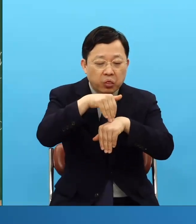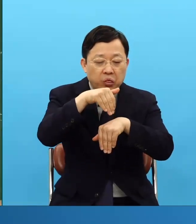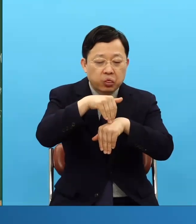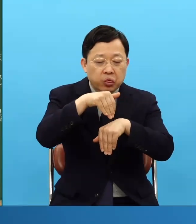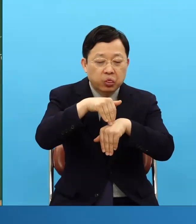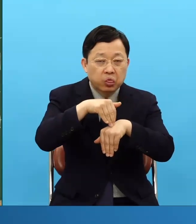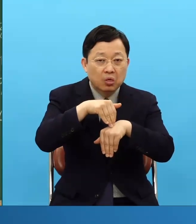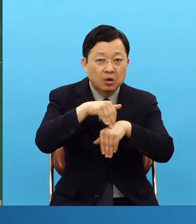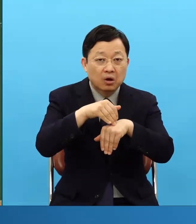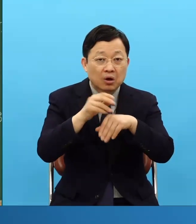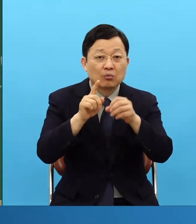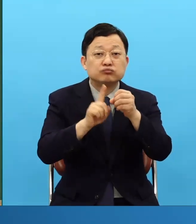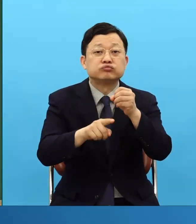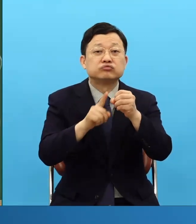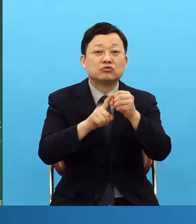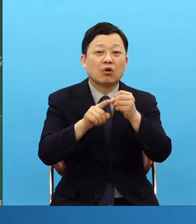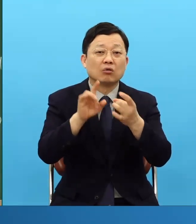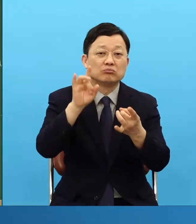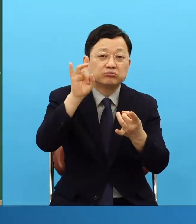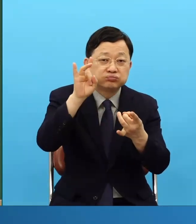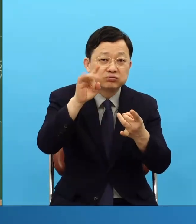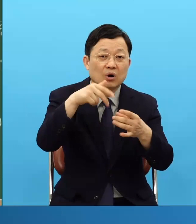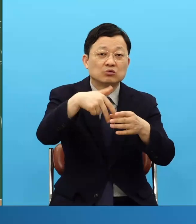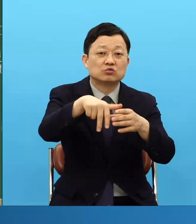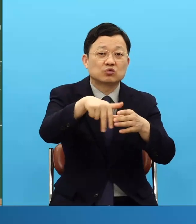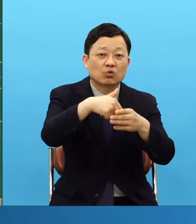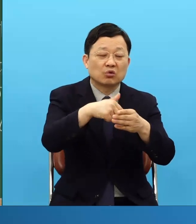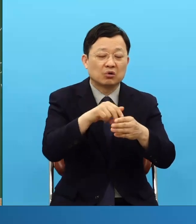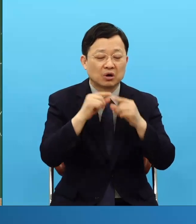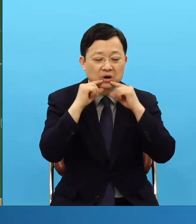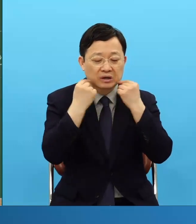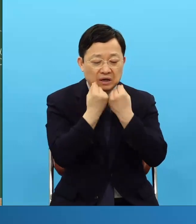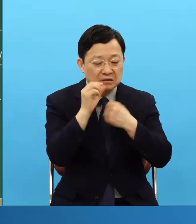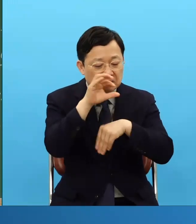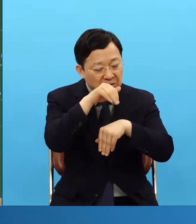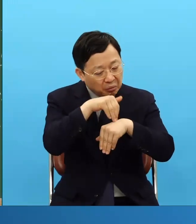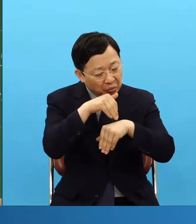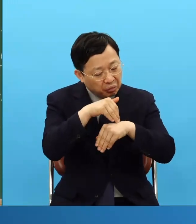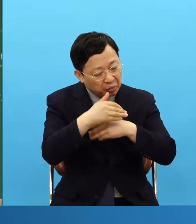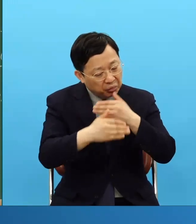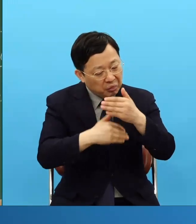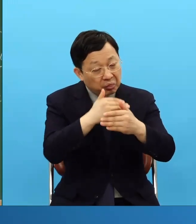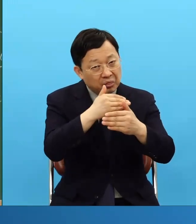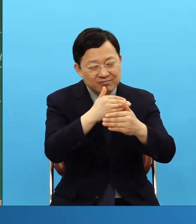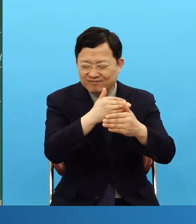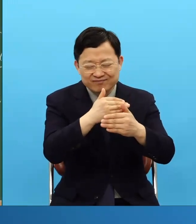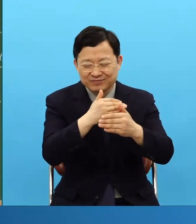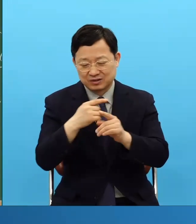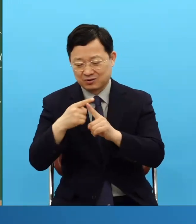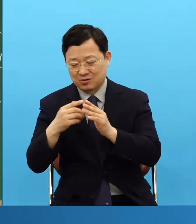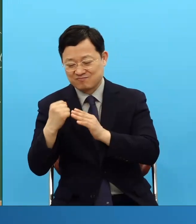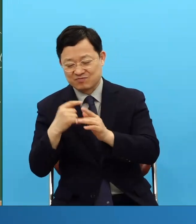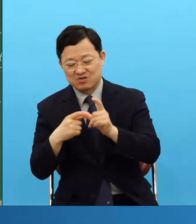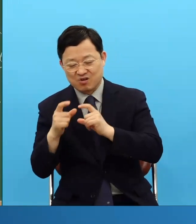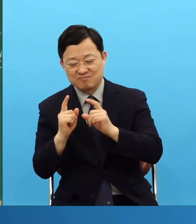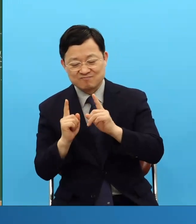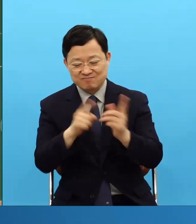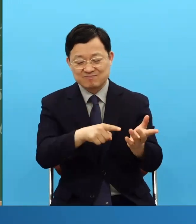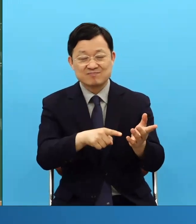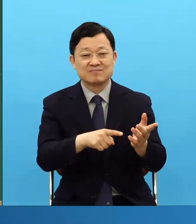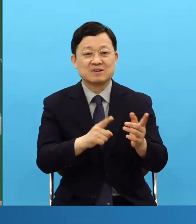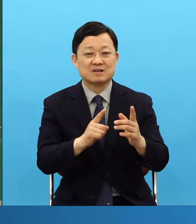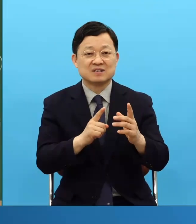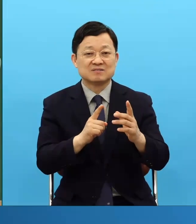have their practices. 우리는 이런 정도가 아닙니다. 이 수준을 넘어서야 돼요. But for us, it goes beyond that. 그렇기 때문에 이 축복이 이미